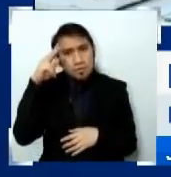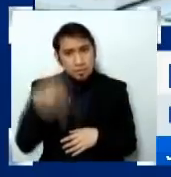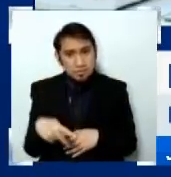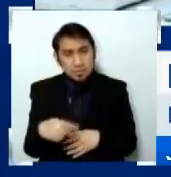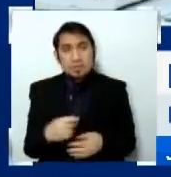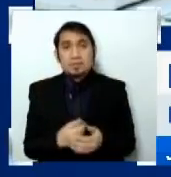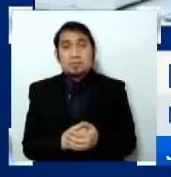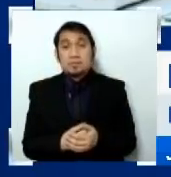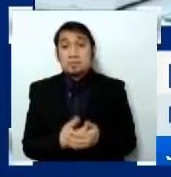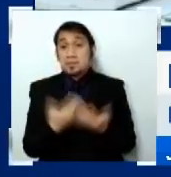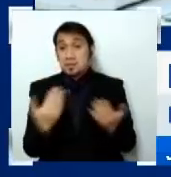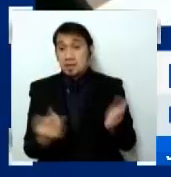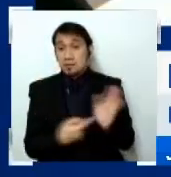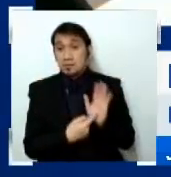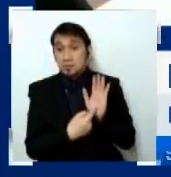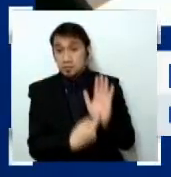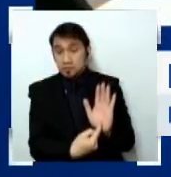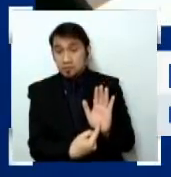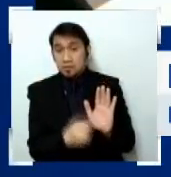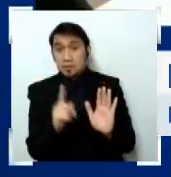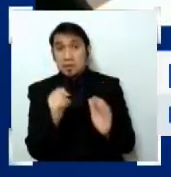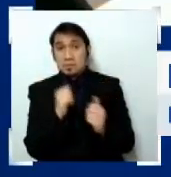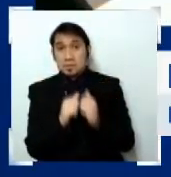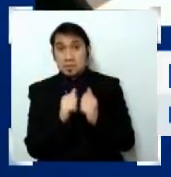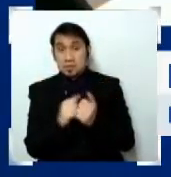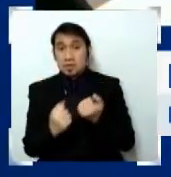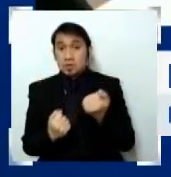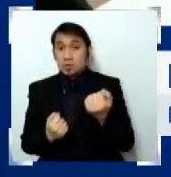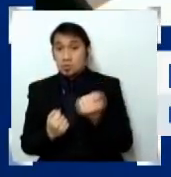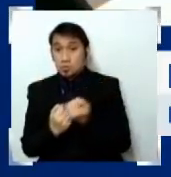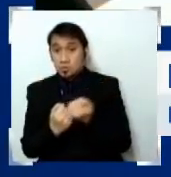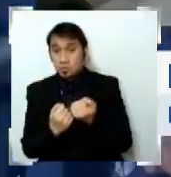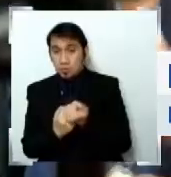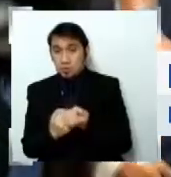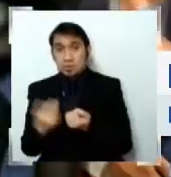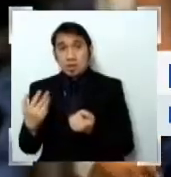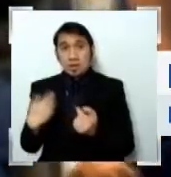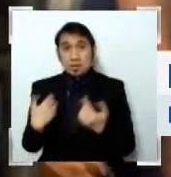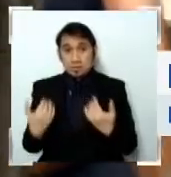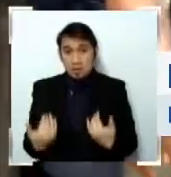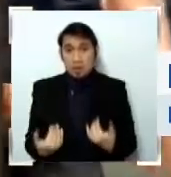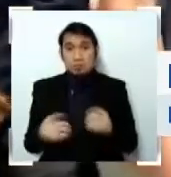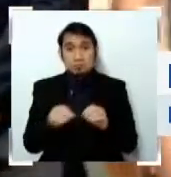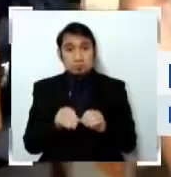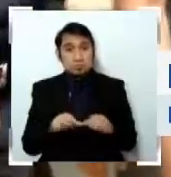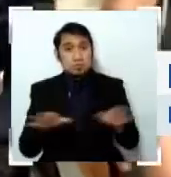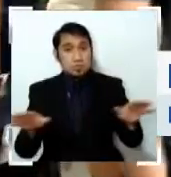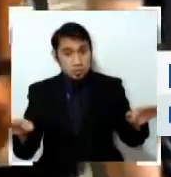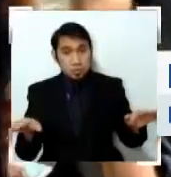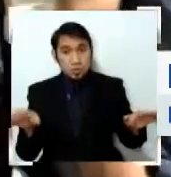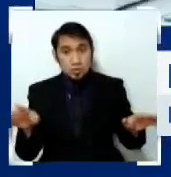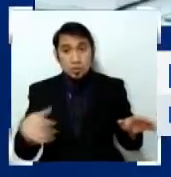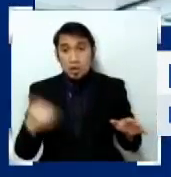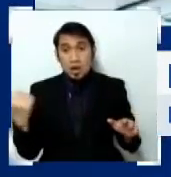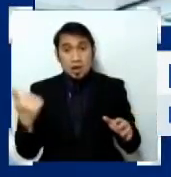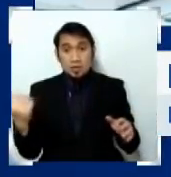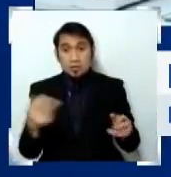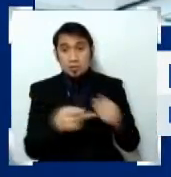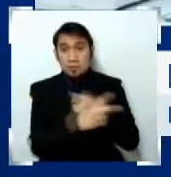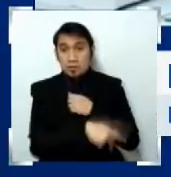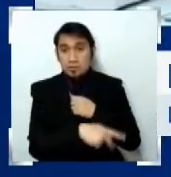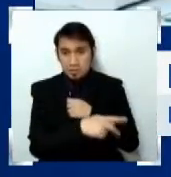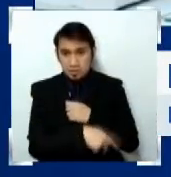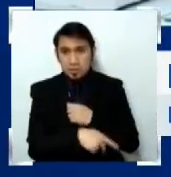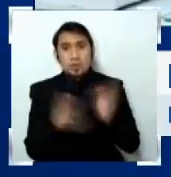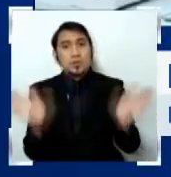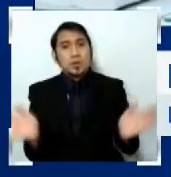niya ang isang manifesto of support na kinalap daw mula sa iba't ibang panig ng bansa para hikayatin siyang tumakbong vice-presidente. We have collected